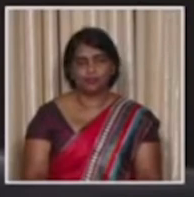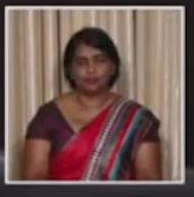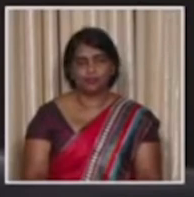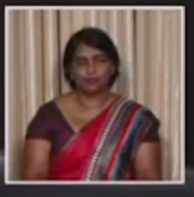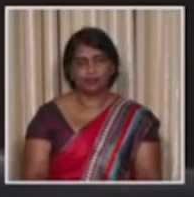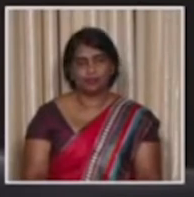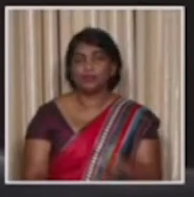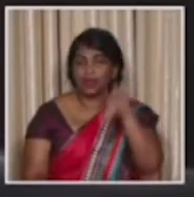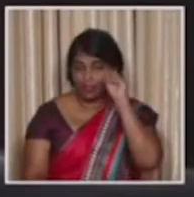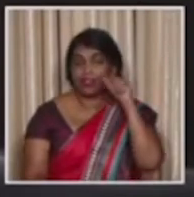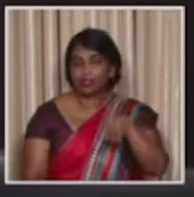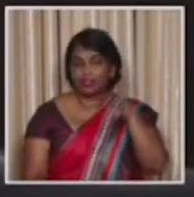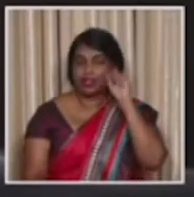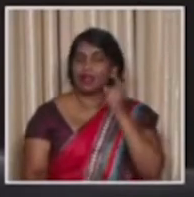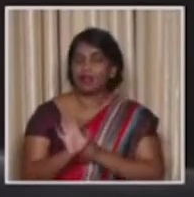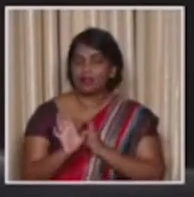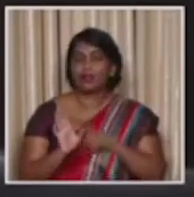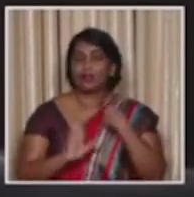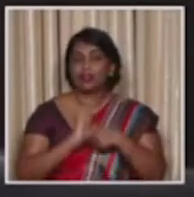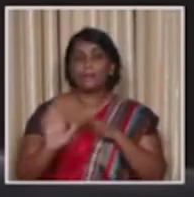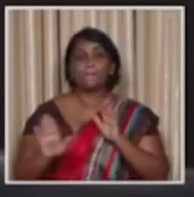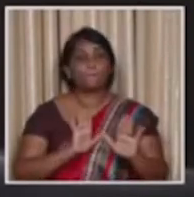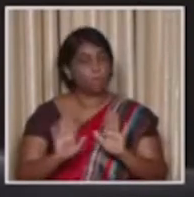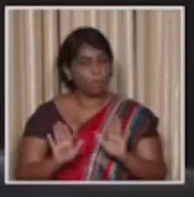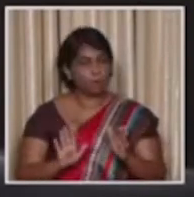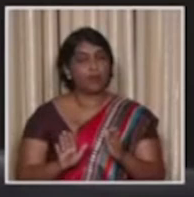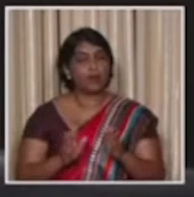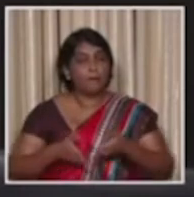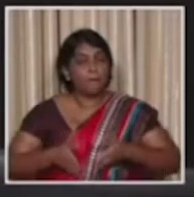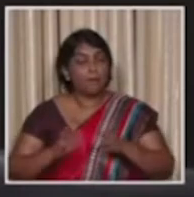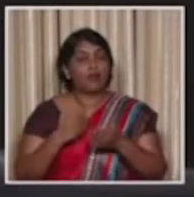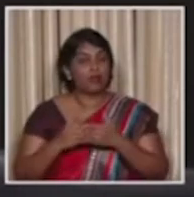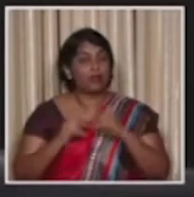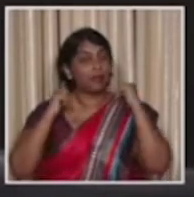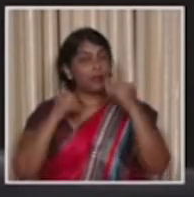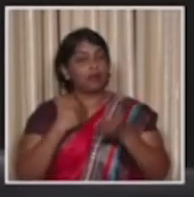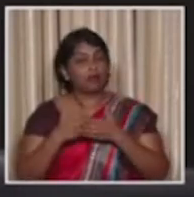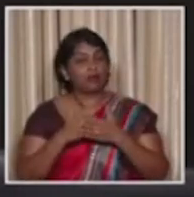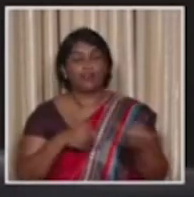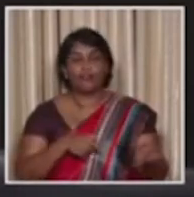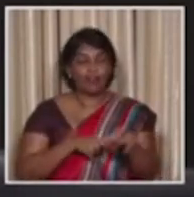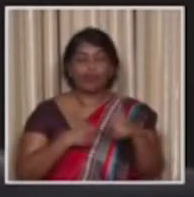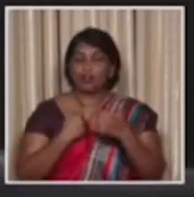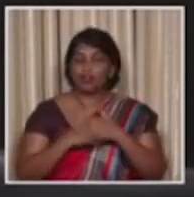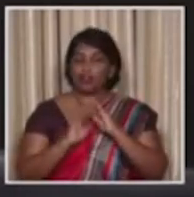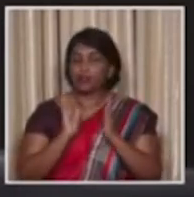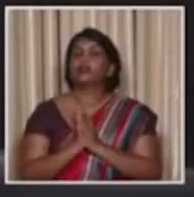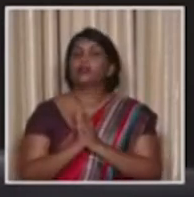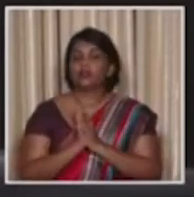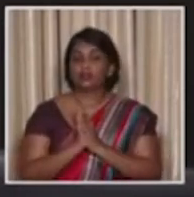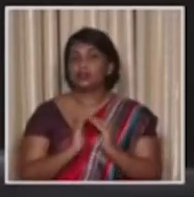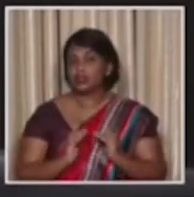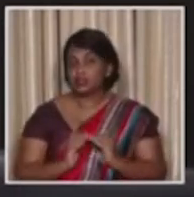තේරුම් ගන්න. දැන්වත් තේරුම් ගන්න, හැමදාම රට පාලනය කරලා තියෙන්නේ, පාරවල් හදලා තියෙන්නේ, පාලම් හදලා තියෙන්නේ, ඇලිකට් හදලා තියෙන්නේ, වේලි හදලා